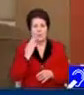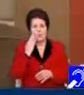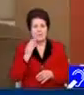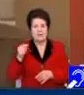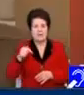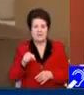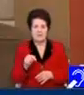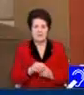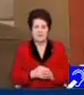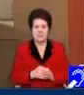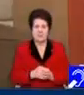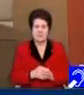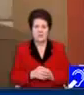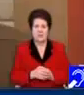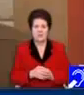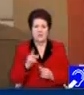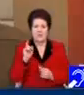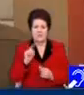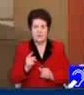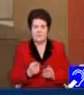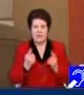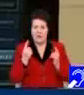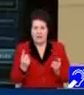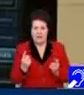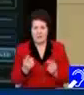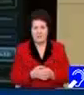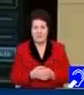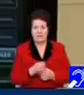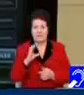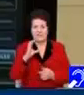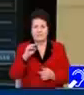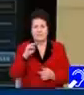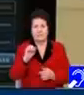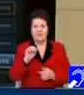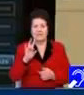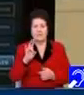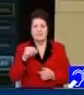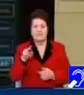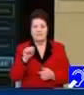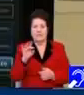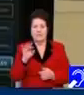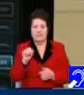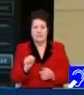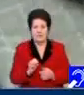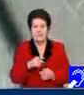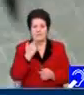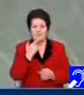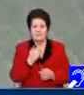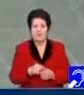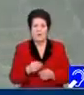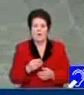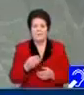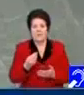Românești se cântă la cele mai înalte standarde, către perfecțiune. Există și dezavantajul